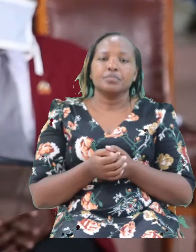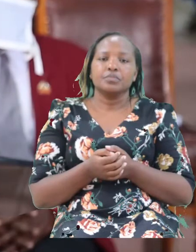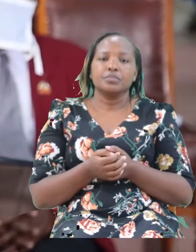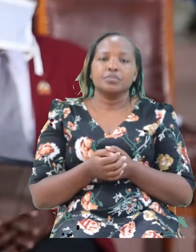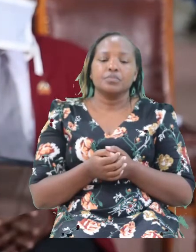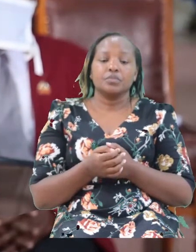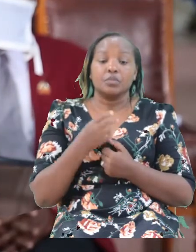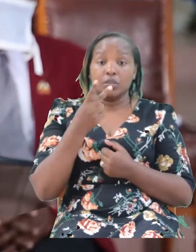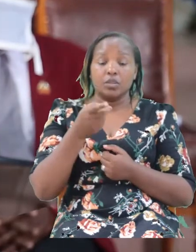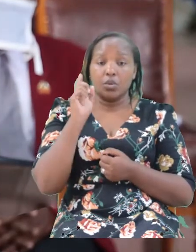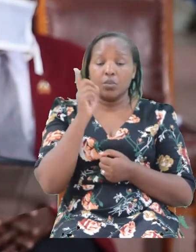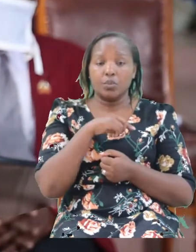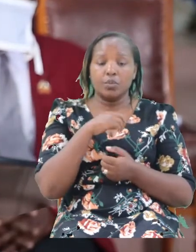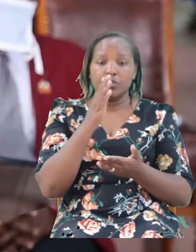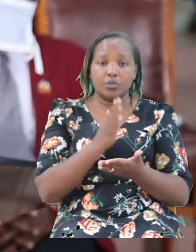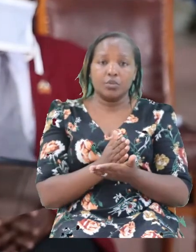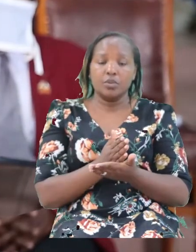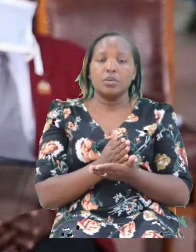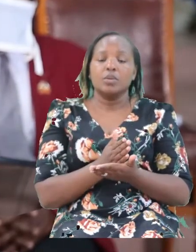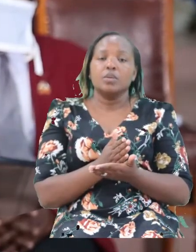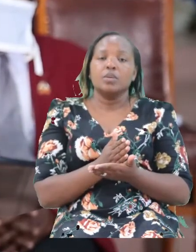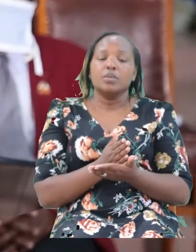Na tumeona hayo kweli kweli.